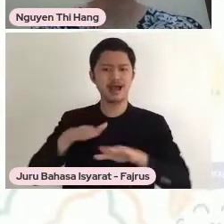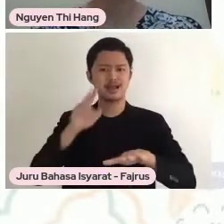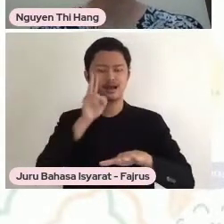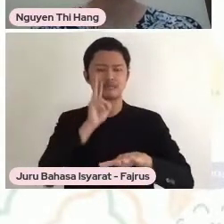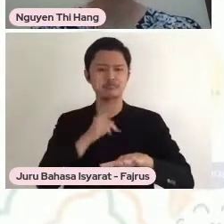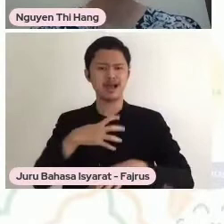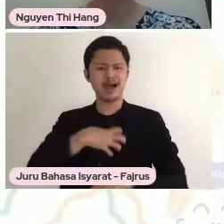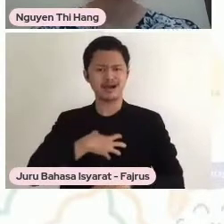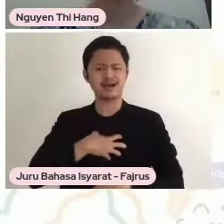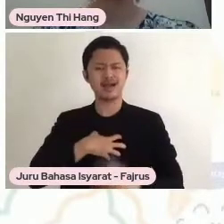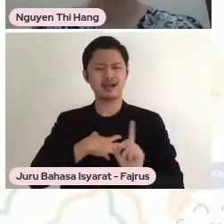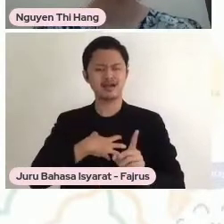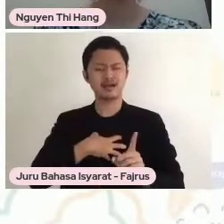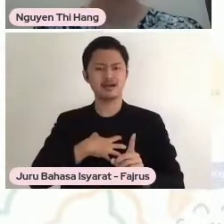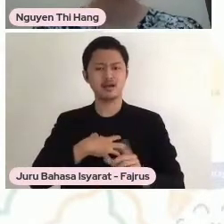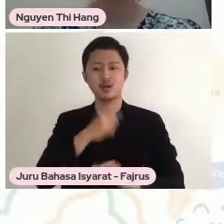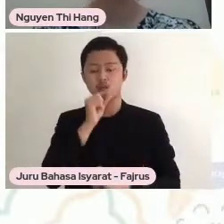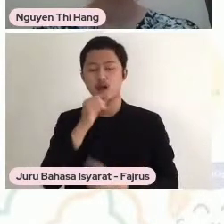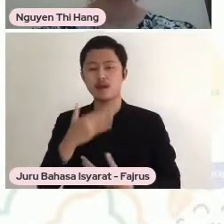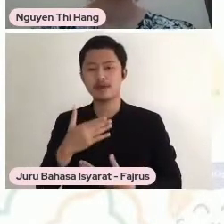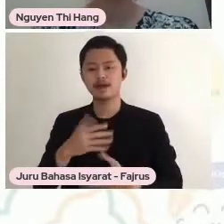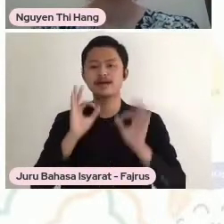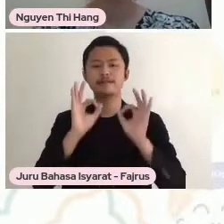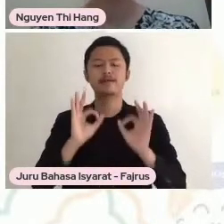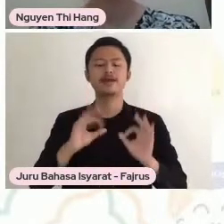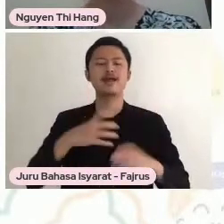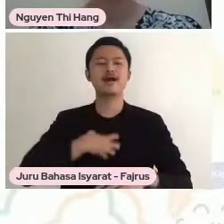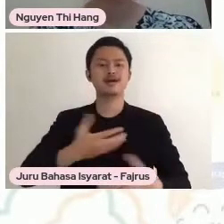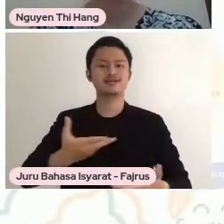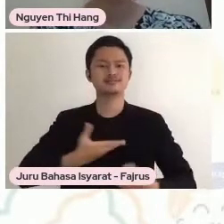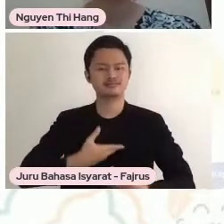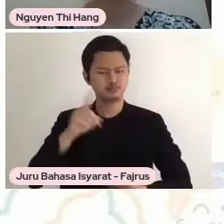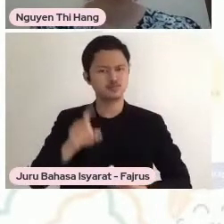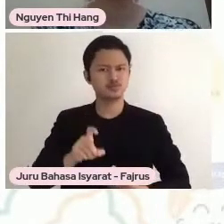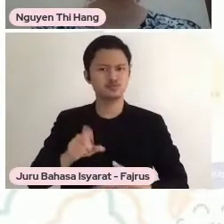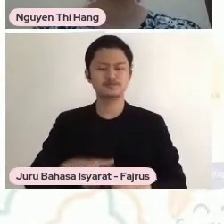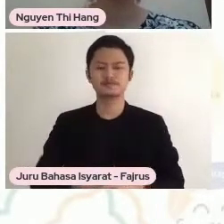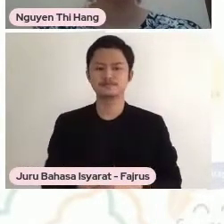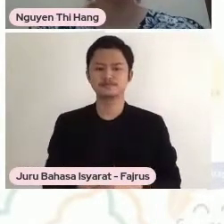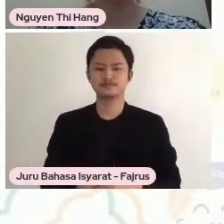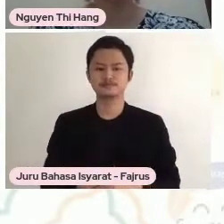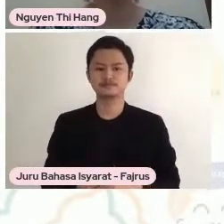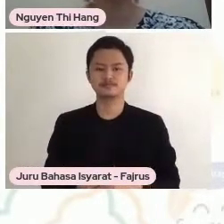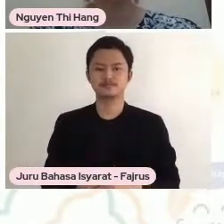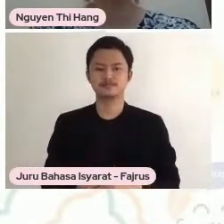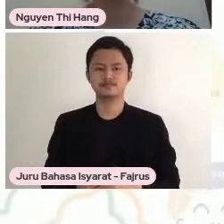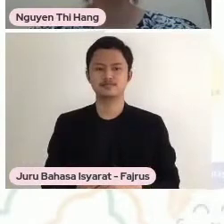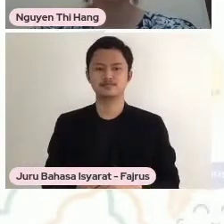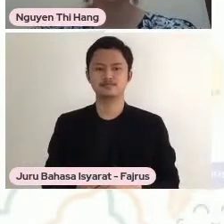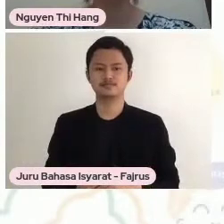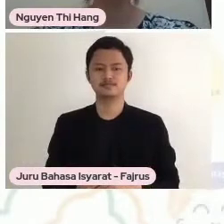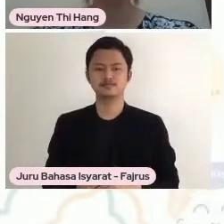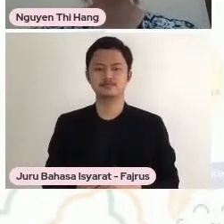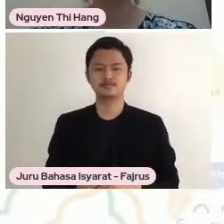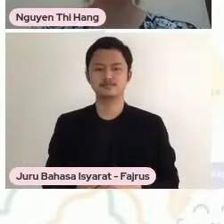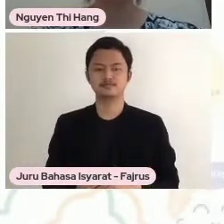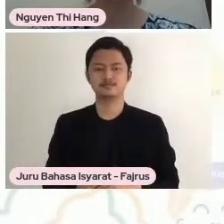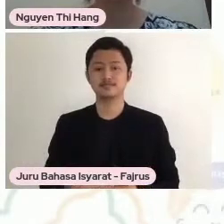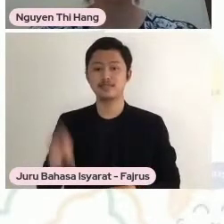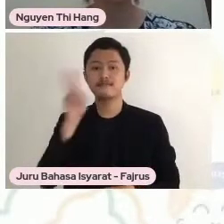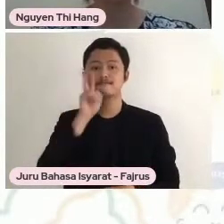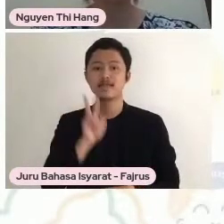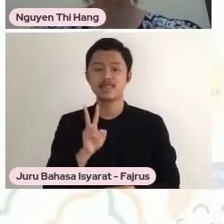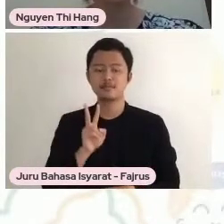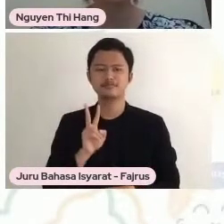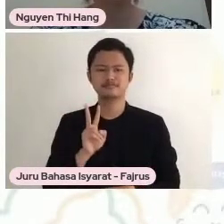ya untuk mendapatkan pendidikan, seperti itu. Ya, and in Vietnam the